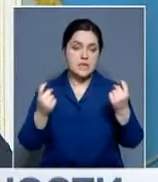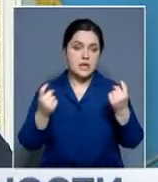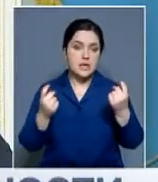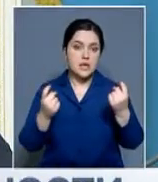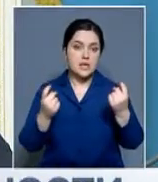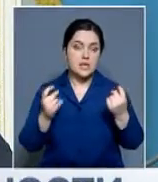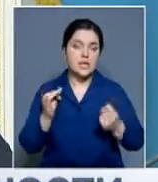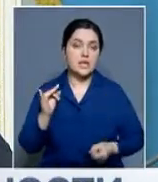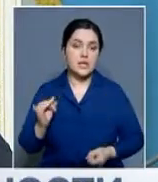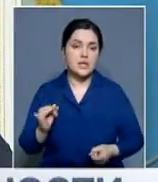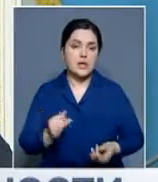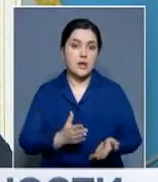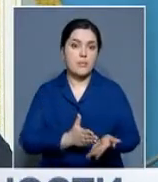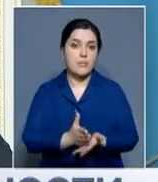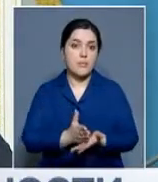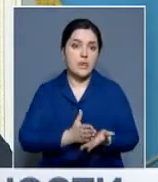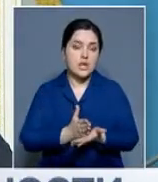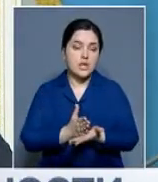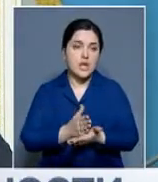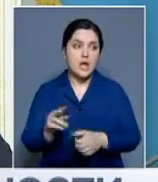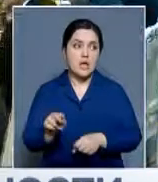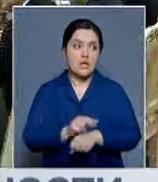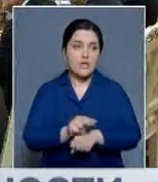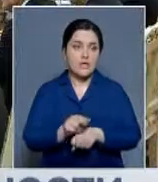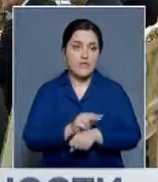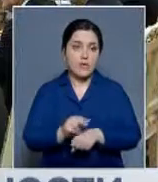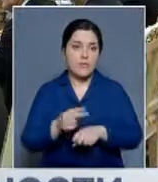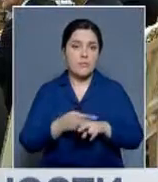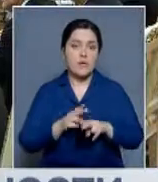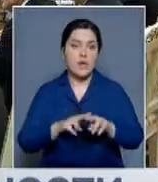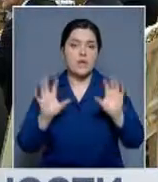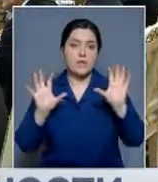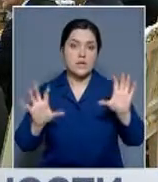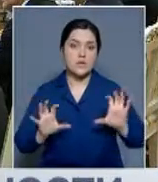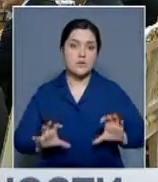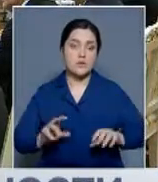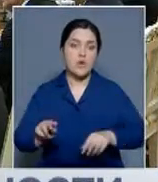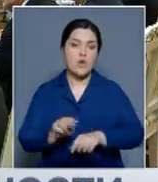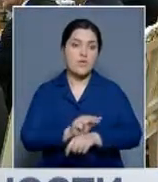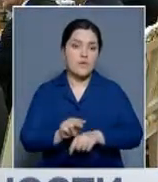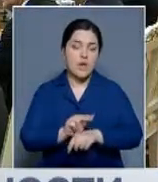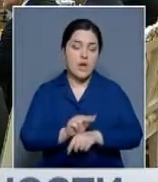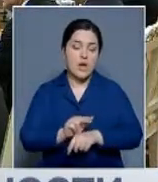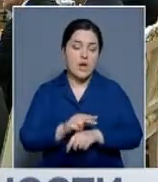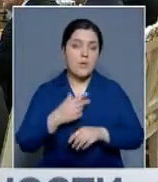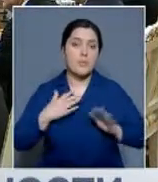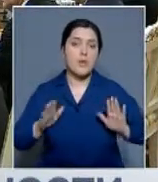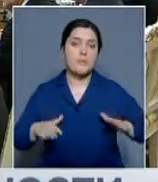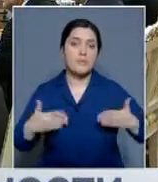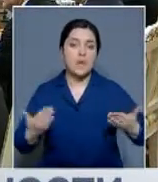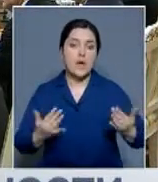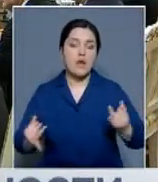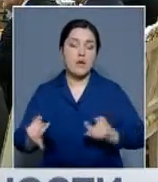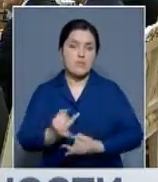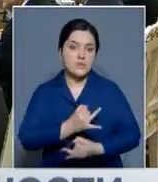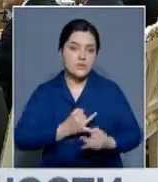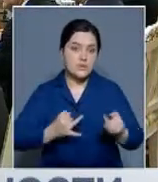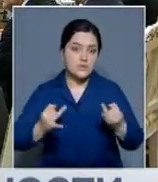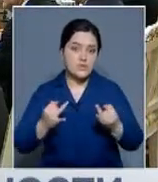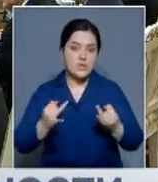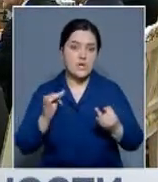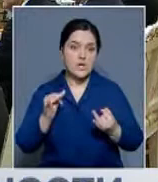и политических реформ, конституционных реформ, которые мы предложили, обсуждается